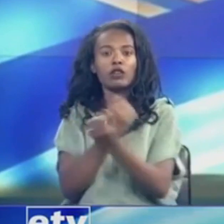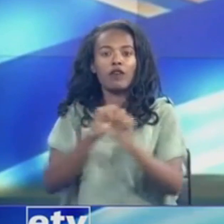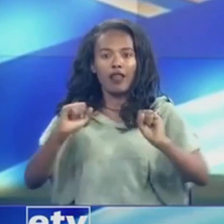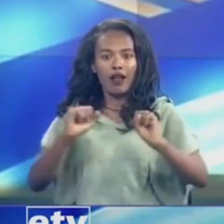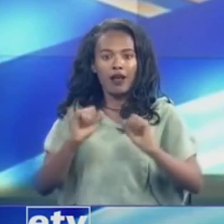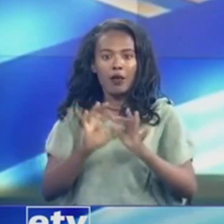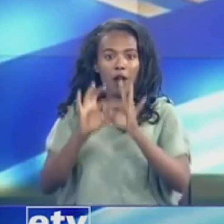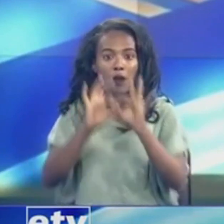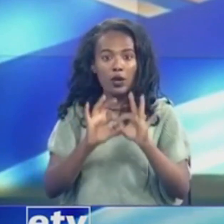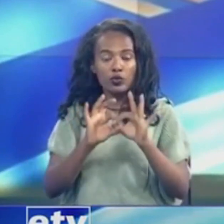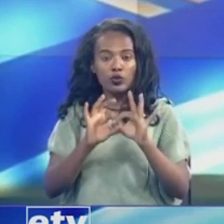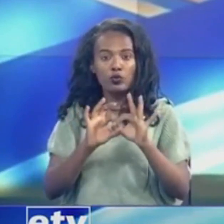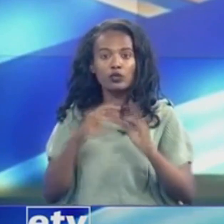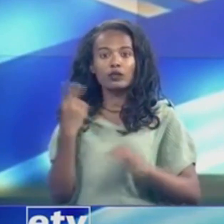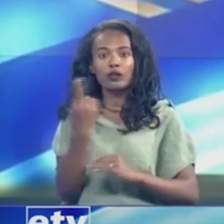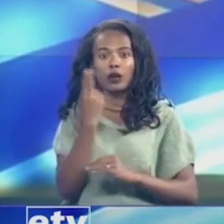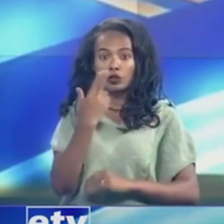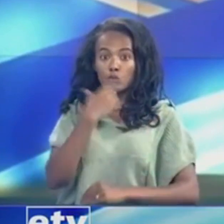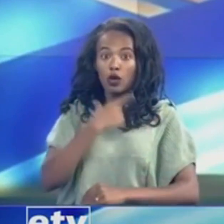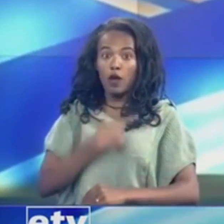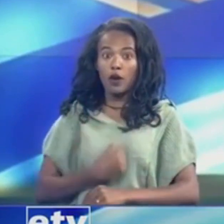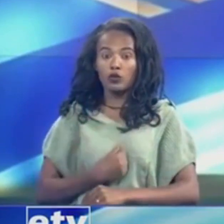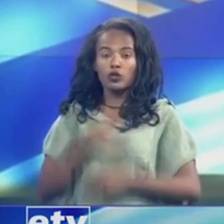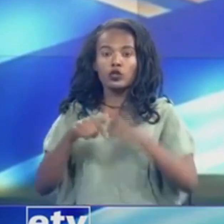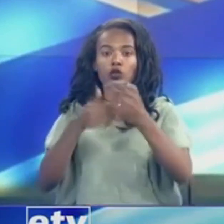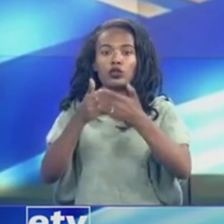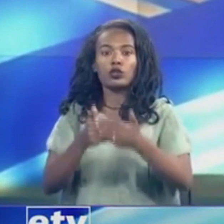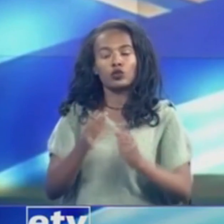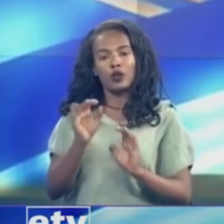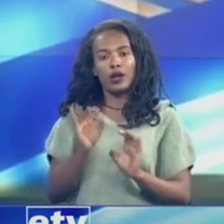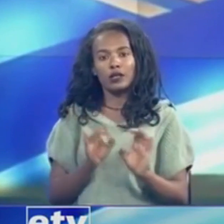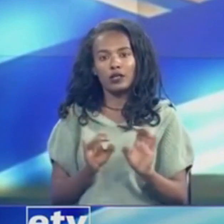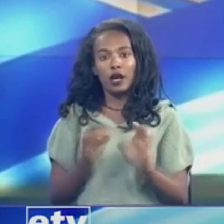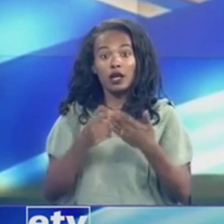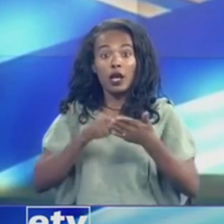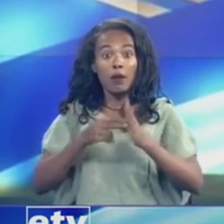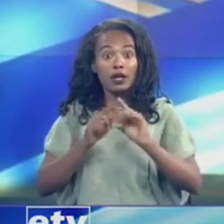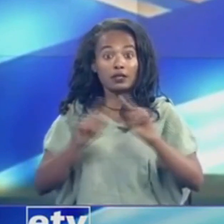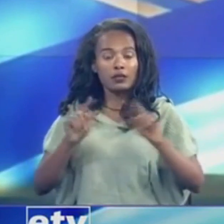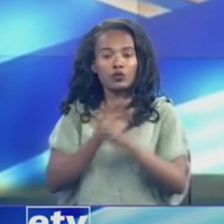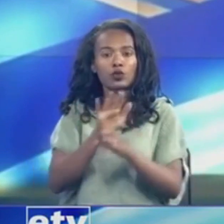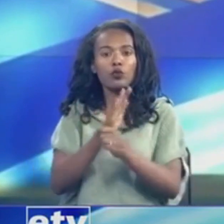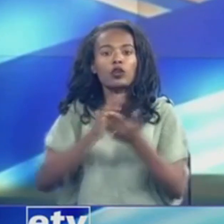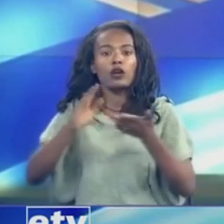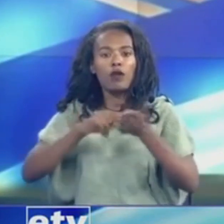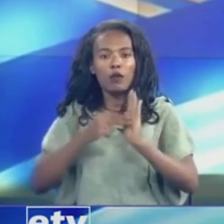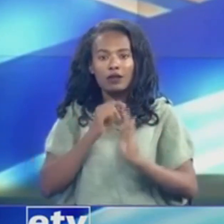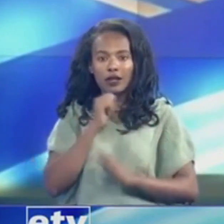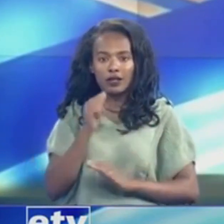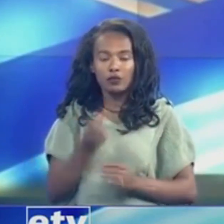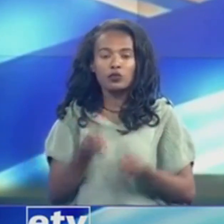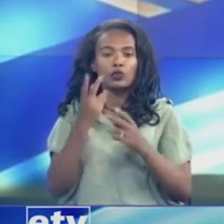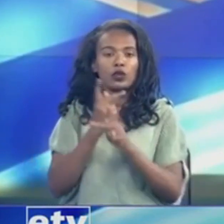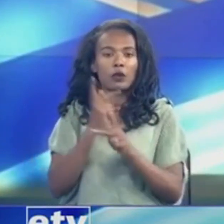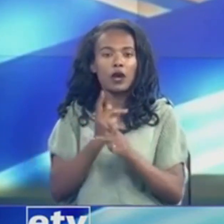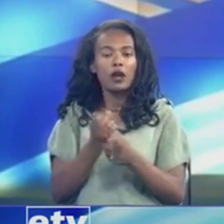ማህበራቱ ደግሞ ወደ ተጠቃሚዎቻቸው ወደ አባላቶቻቸው ሄዶ እንዲደርሱ ያረጋል። ያ ማለት ግን ሙሉ ለሙሉ ይቀርፋል ማለት አይደለም። ስለዚህ ብዙ ይተበቃል፣